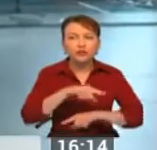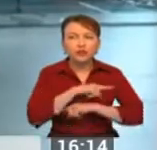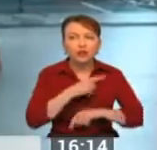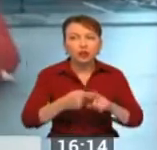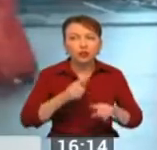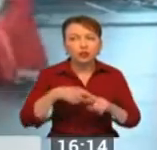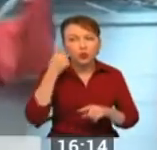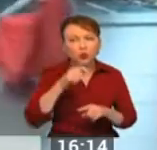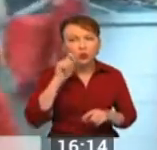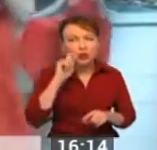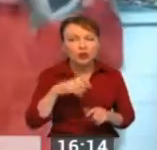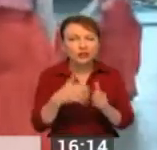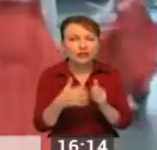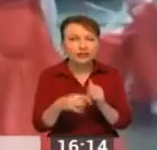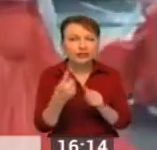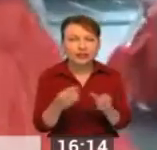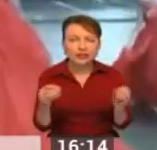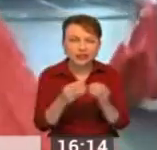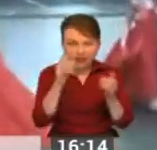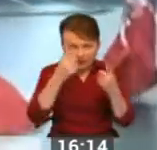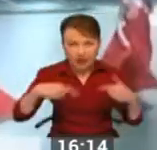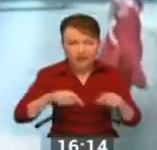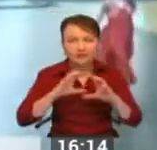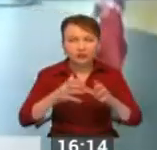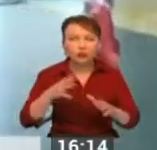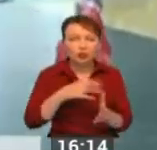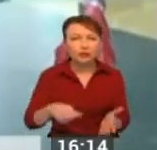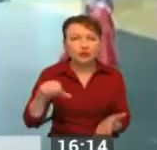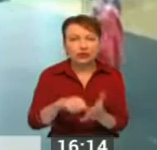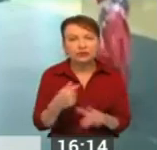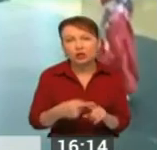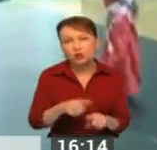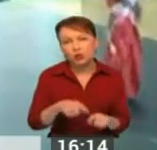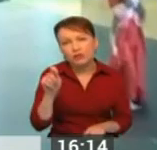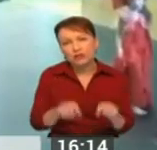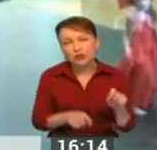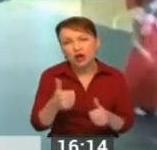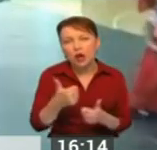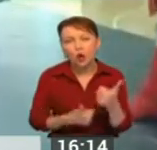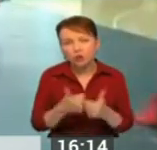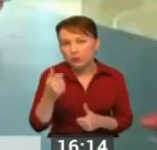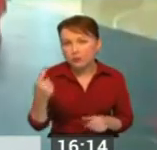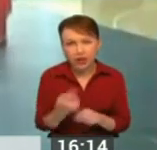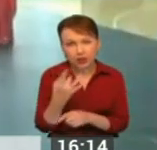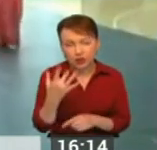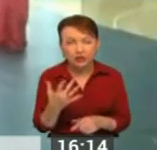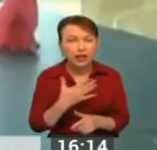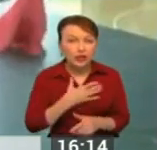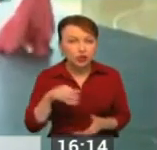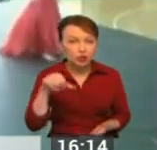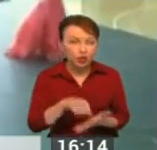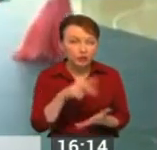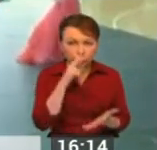року Україна серед 110 країн світу була представлена на цьому фестивальному конкурсі вперше. Наші